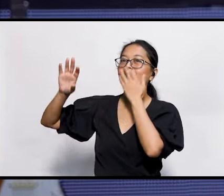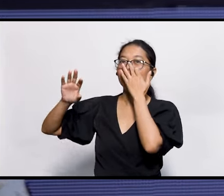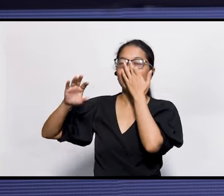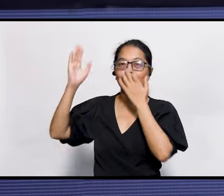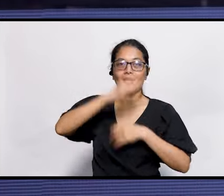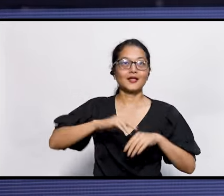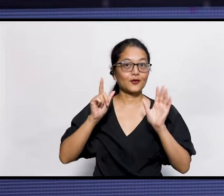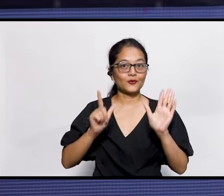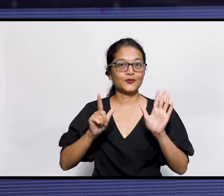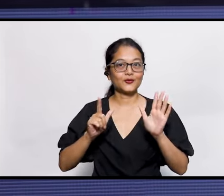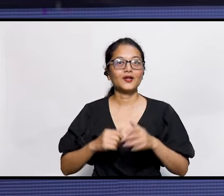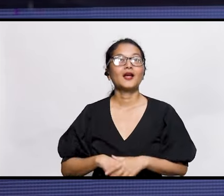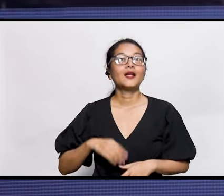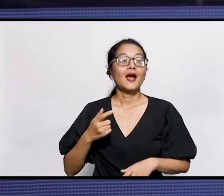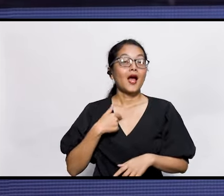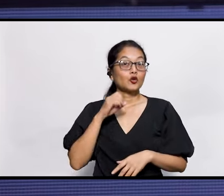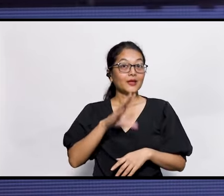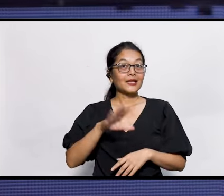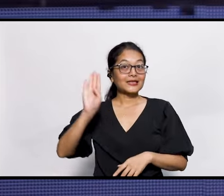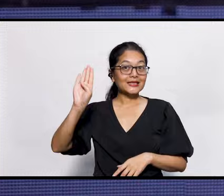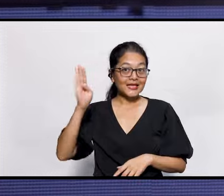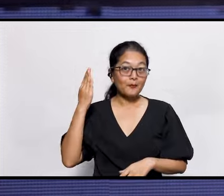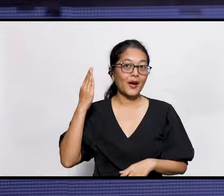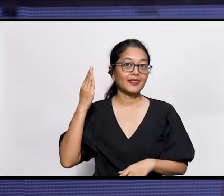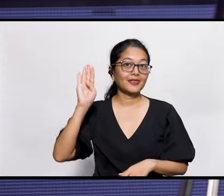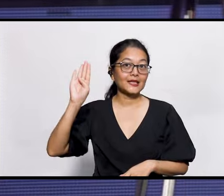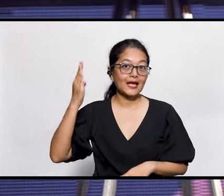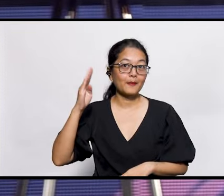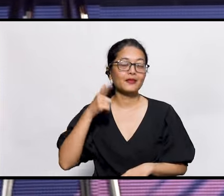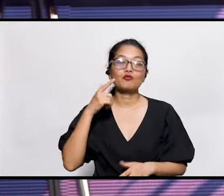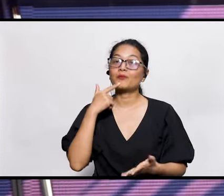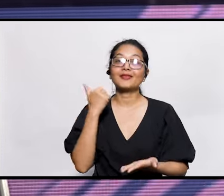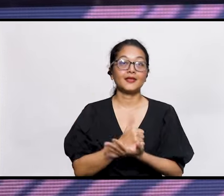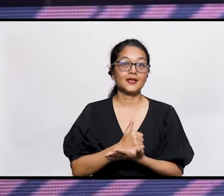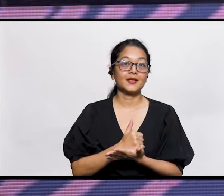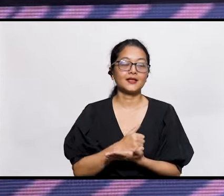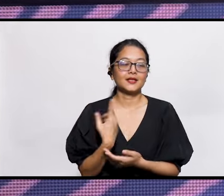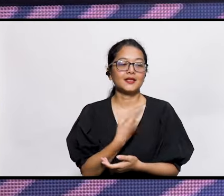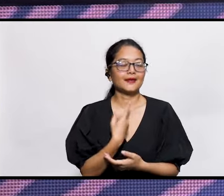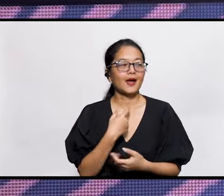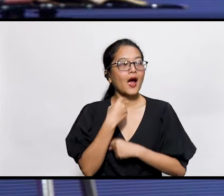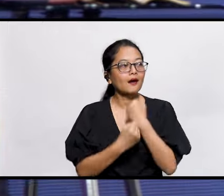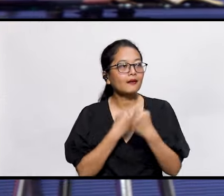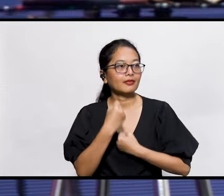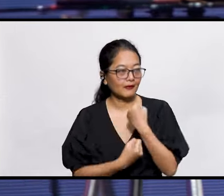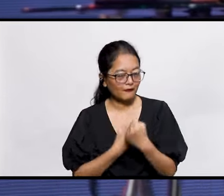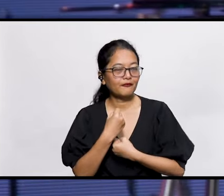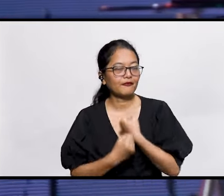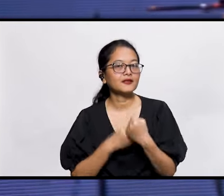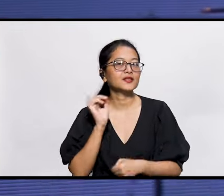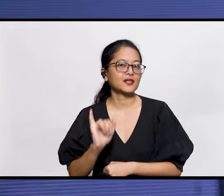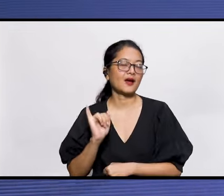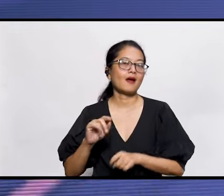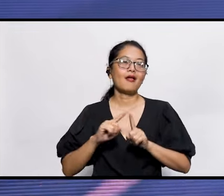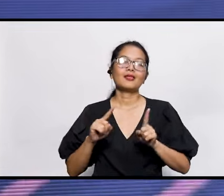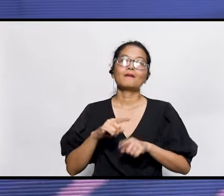maka itu Sabat itu penting sekali Sabat bukan sekedar kita aktif secara manusiawi tapi Sabat